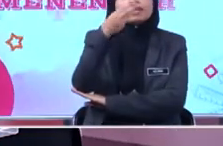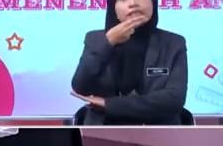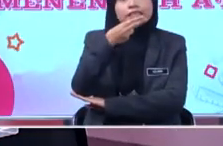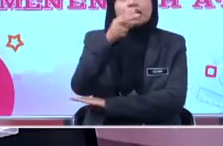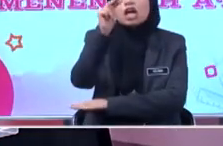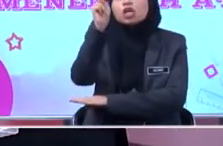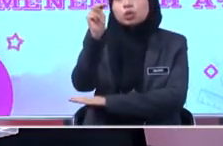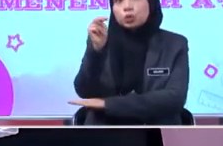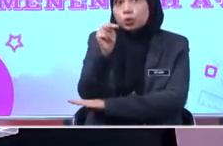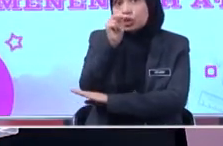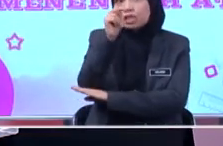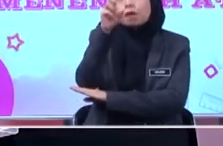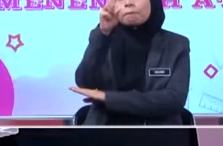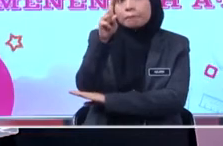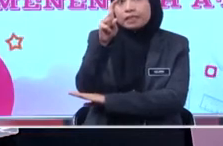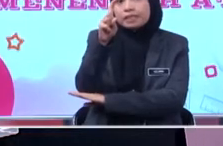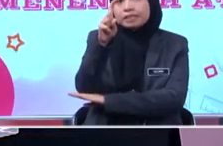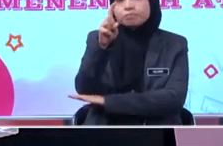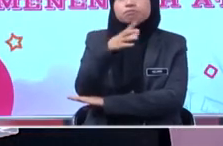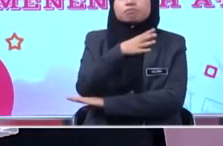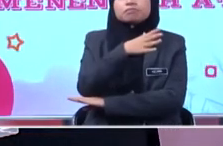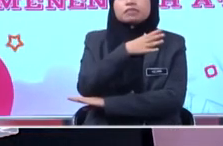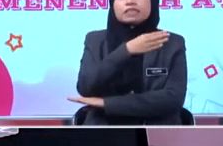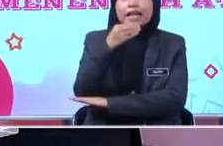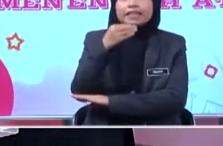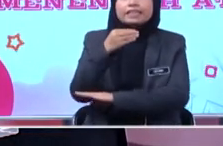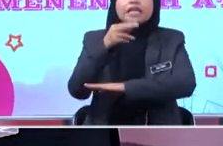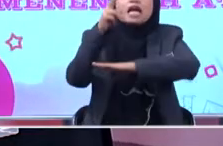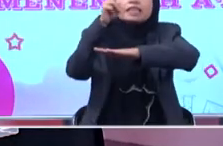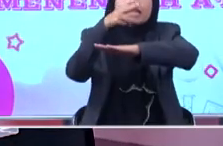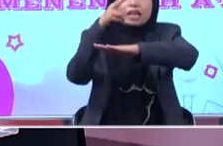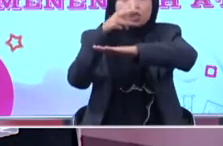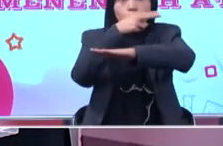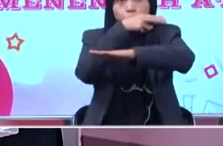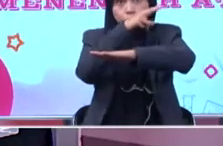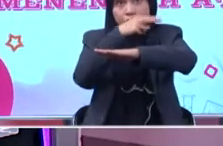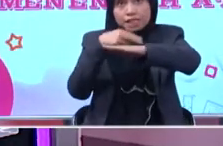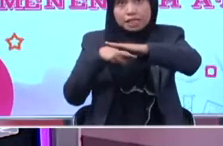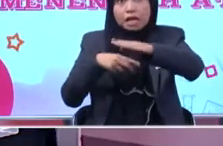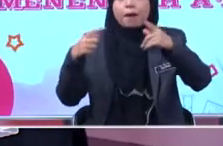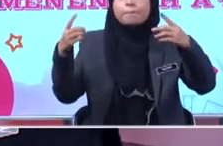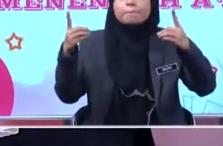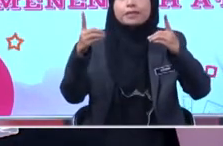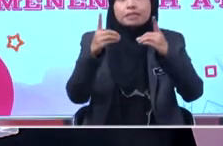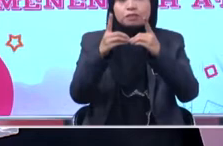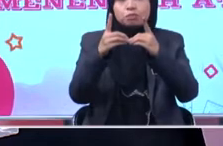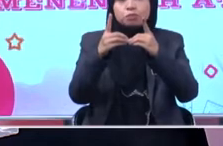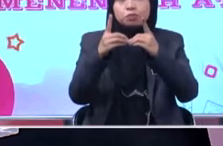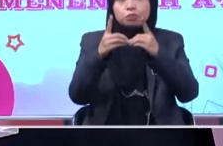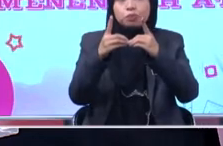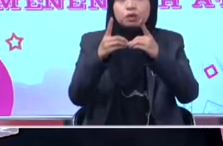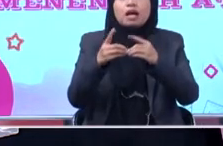dan tanwin bertemu dengan 15 huruf ikhfa Haqiqi Oke